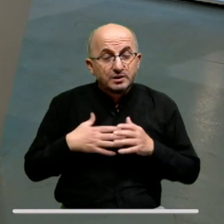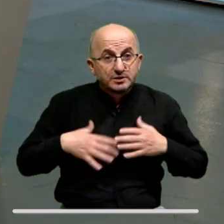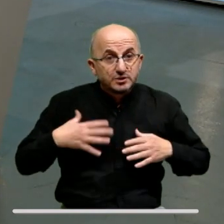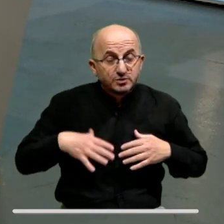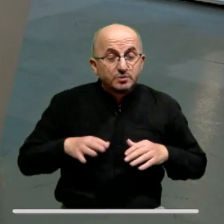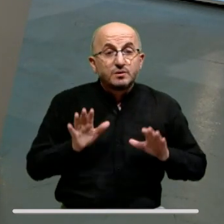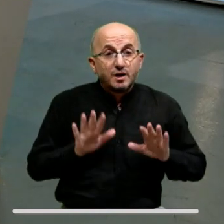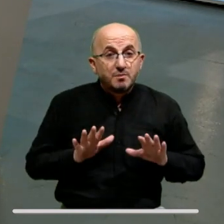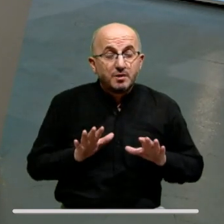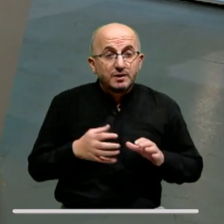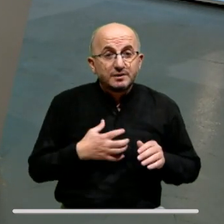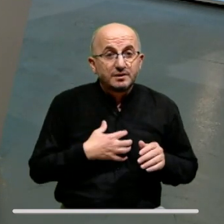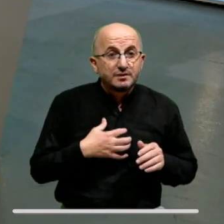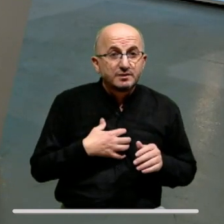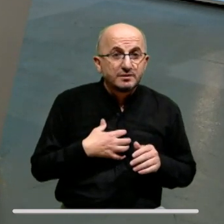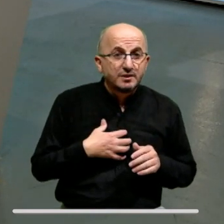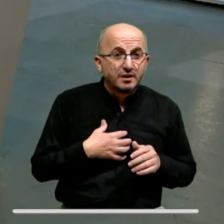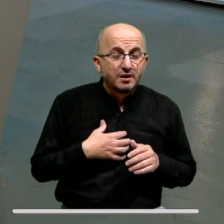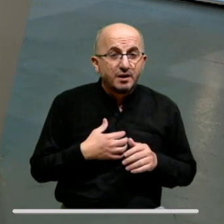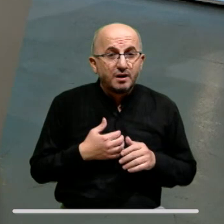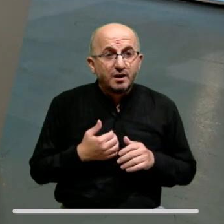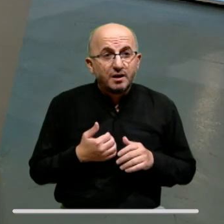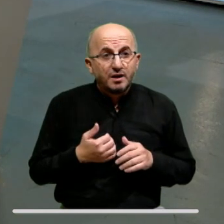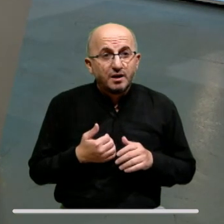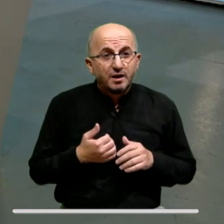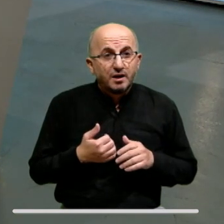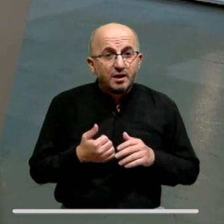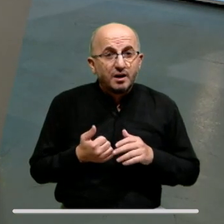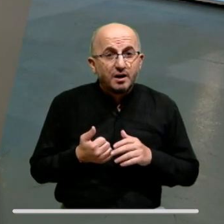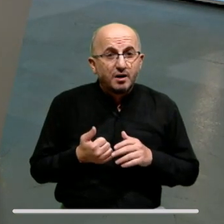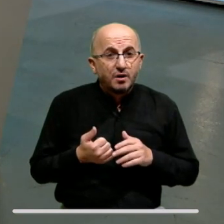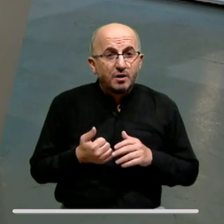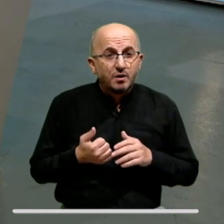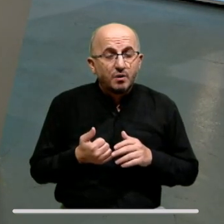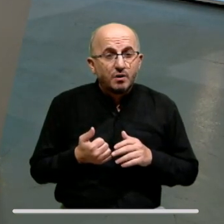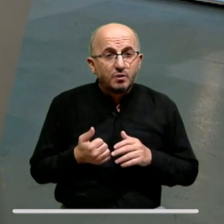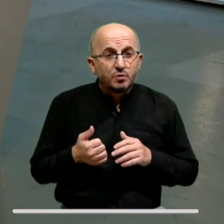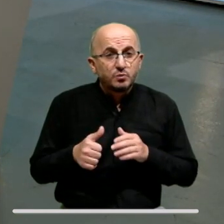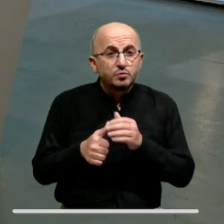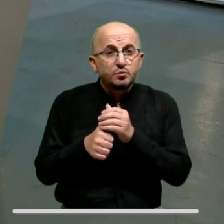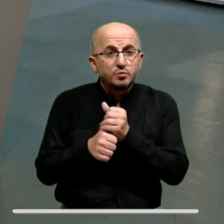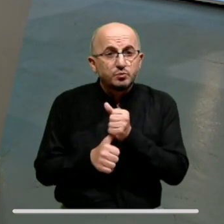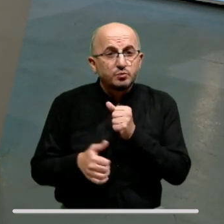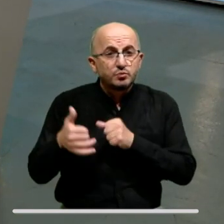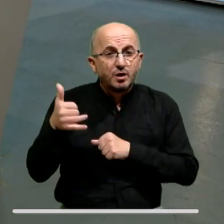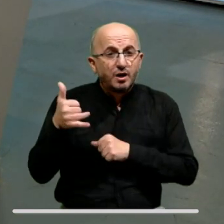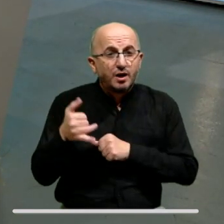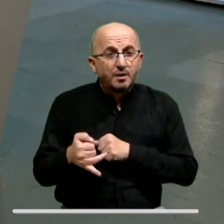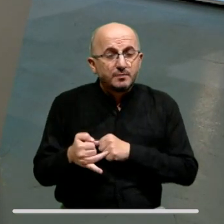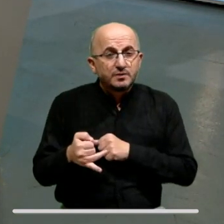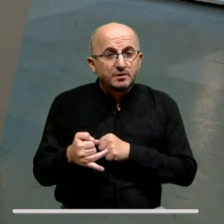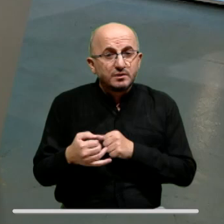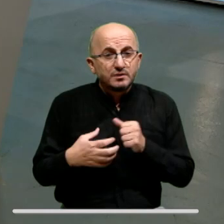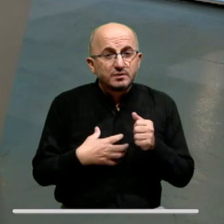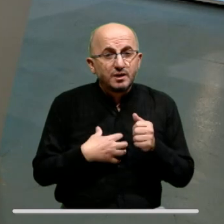ama kendisi şey yapamıyor. Üstelik söyleme sahip büyük ve küçük abdestleri tamamen